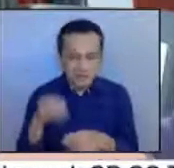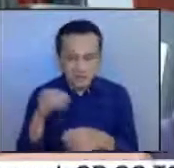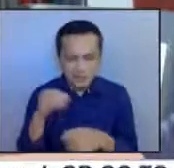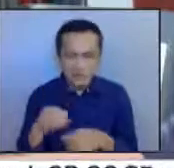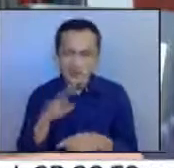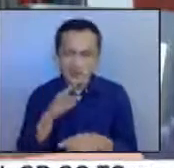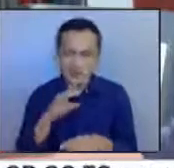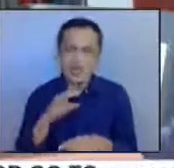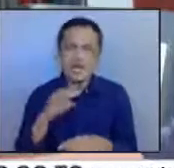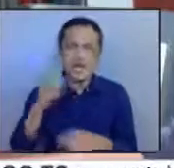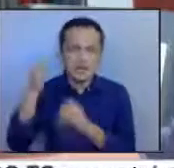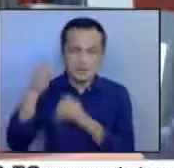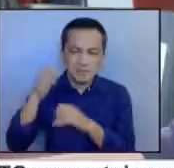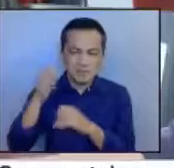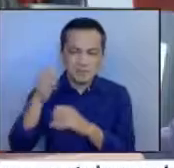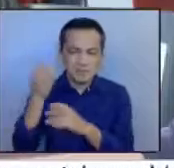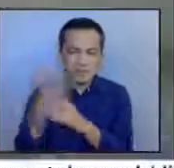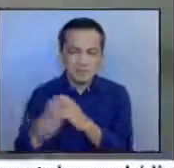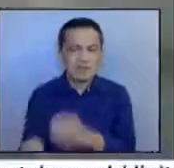na mawawalan eh.